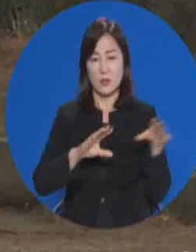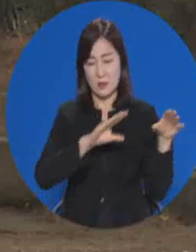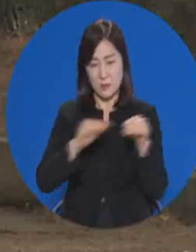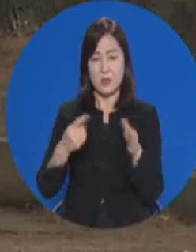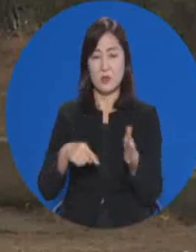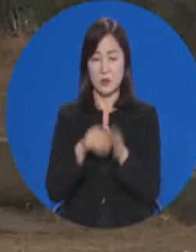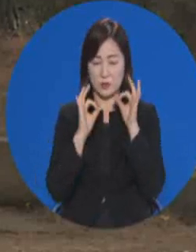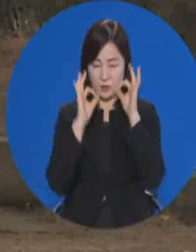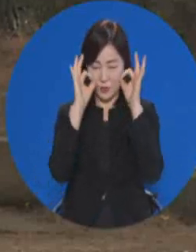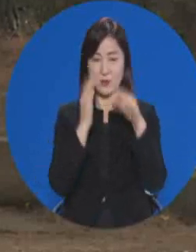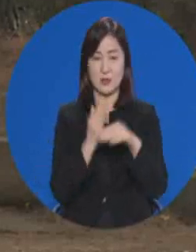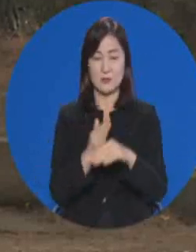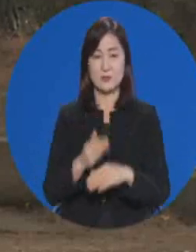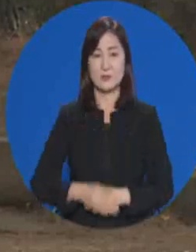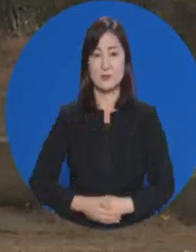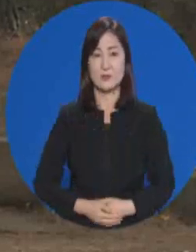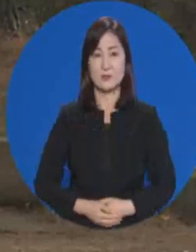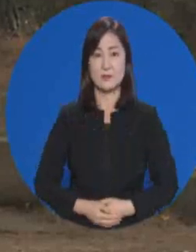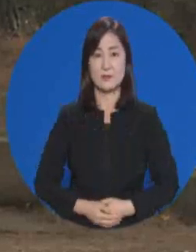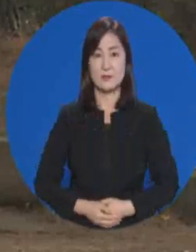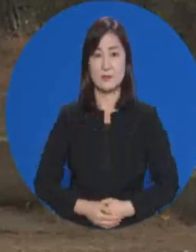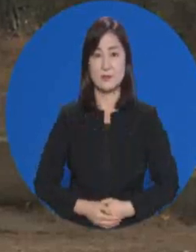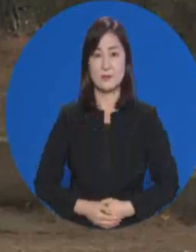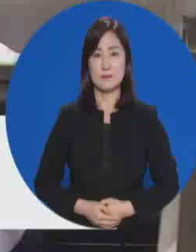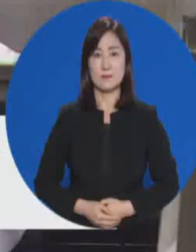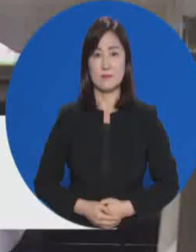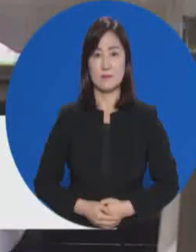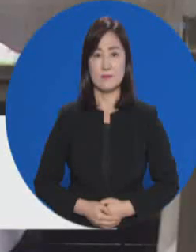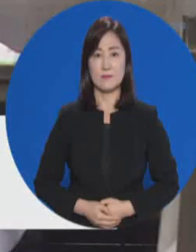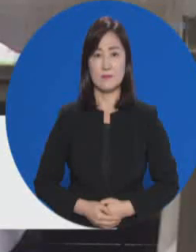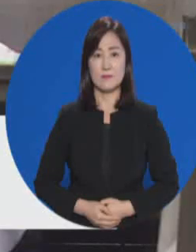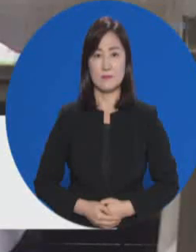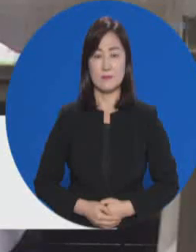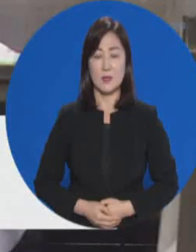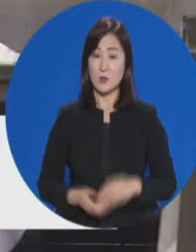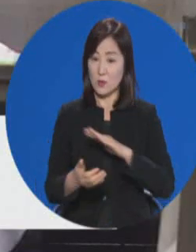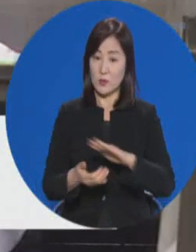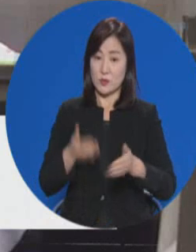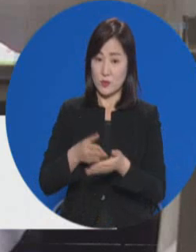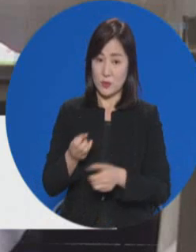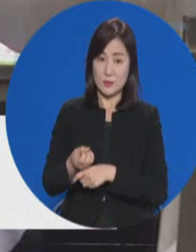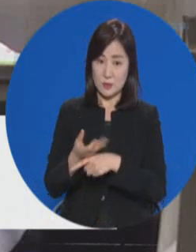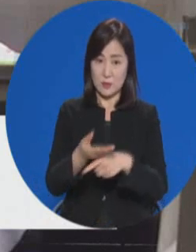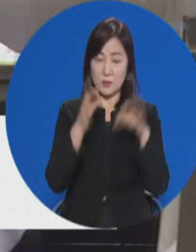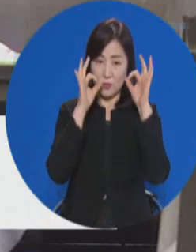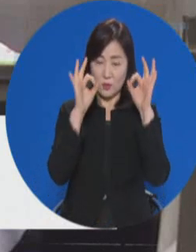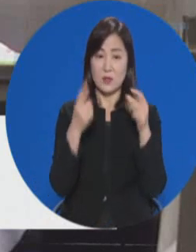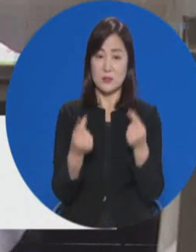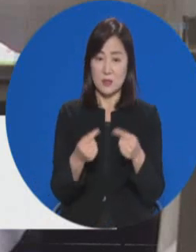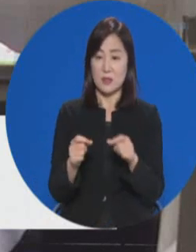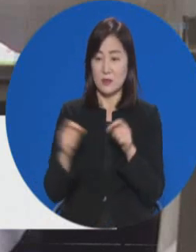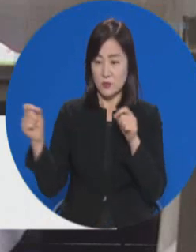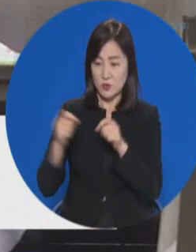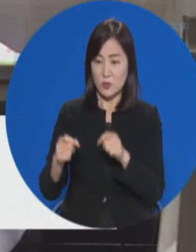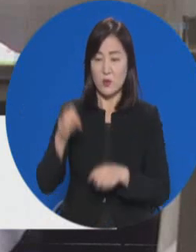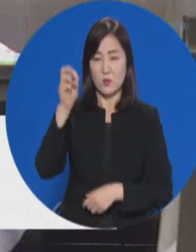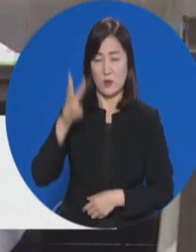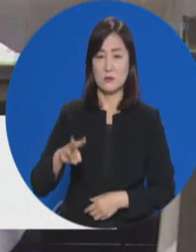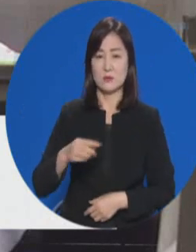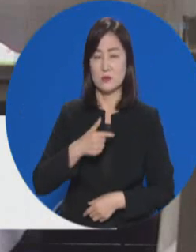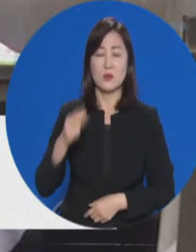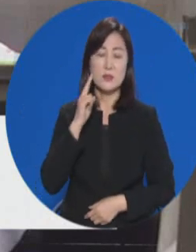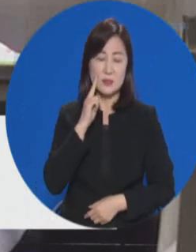고심하고 있습니다. MBC 뉴스 박민주입니다. 네, 방금 뉴스에서 보셨듯이 인근 대도시 광주는 상황이